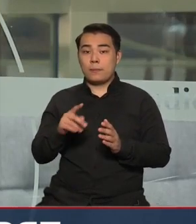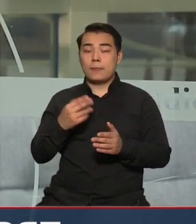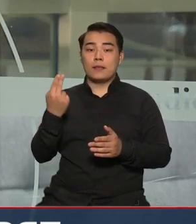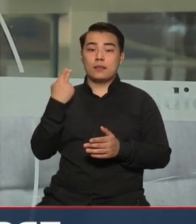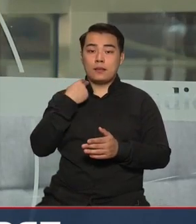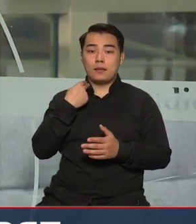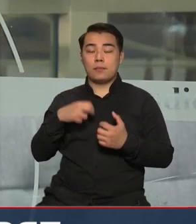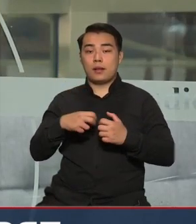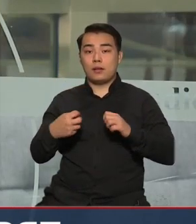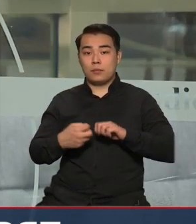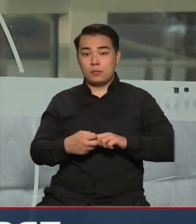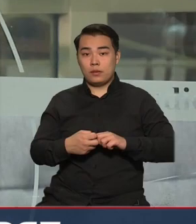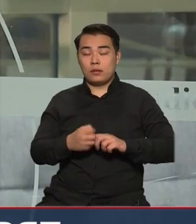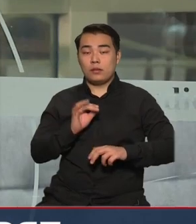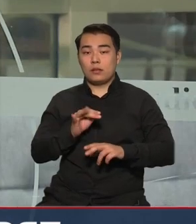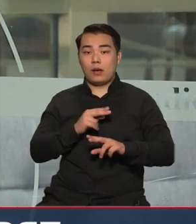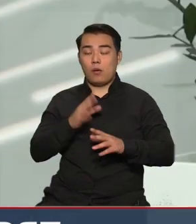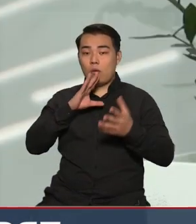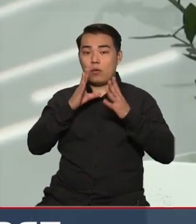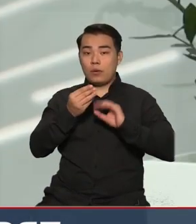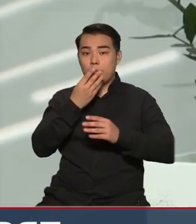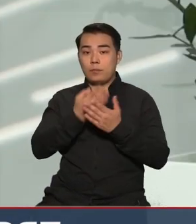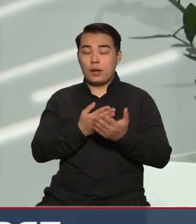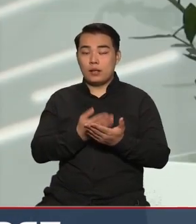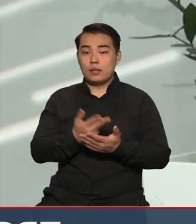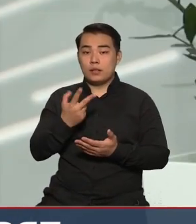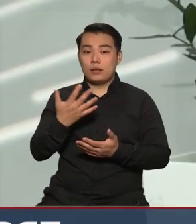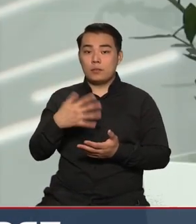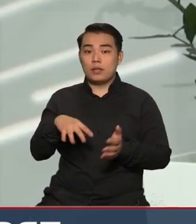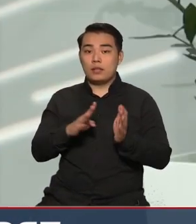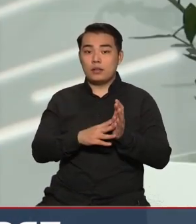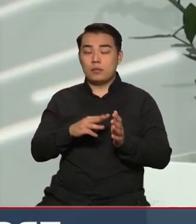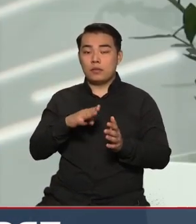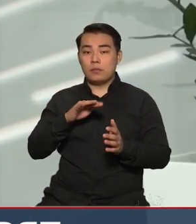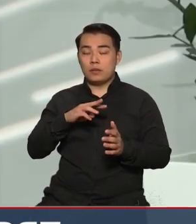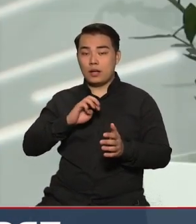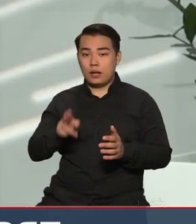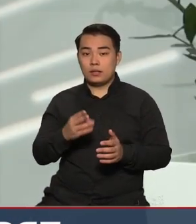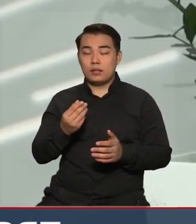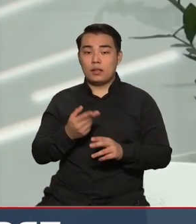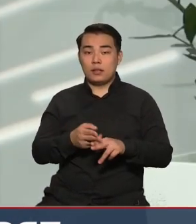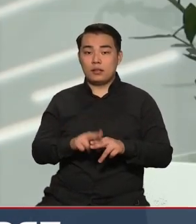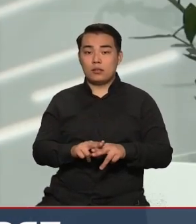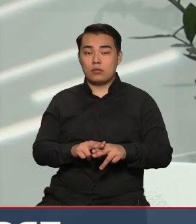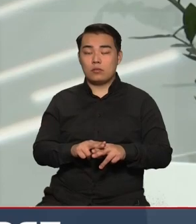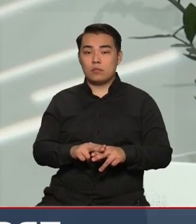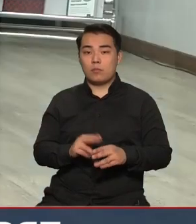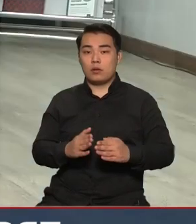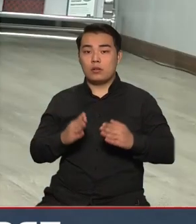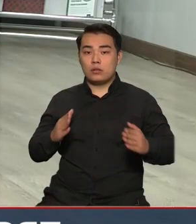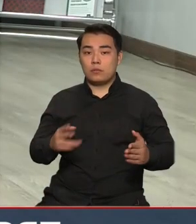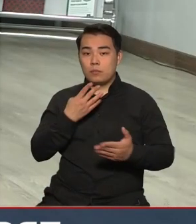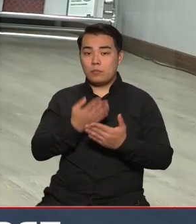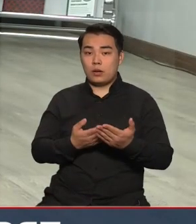заемщиков проблемных с общим портфелем там 359 миллиардов тенге. Это тоже довольно очень большой